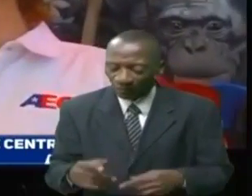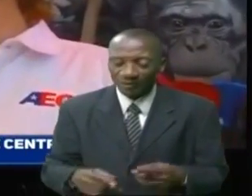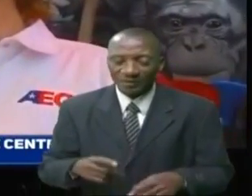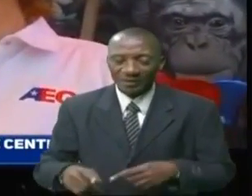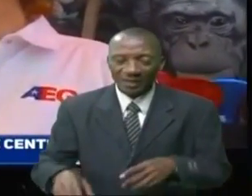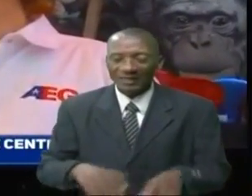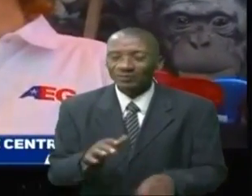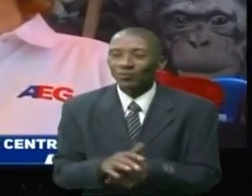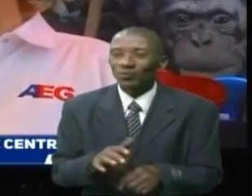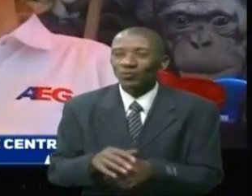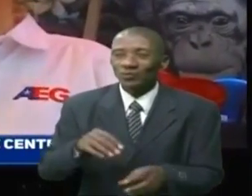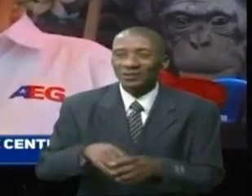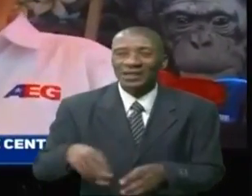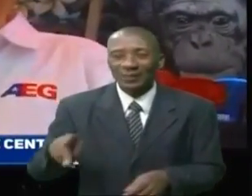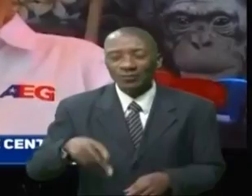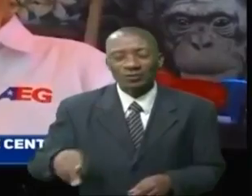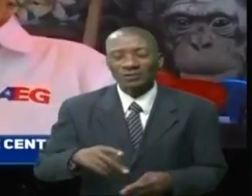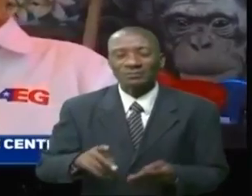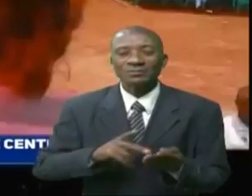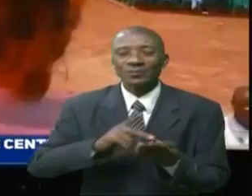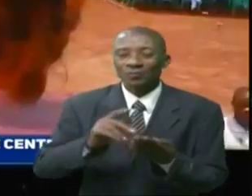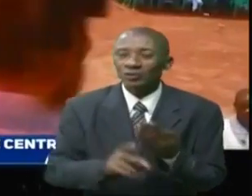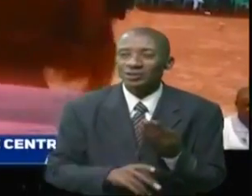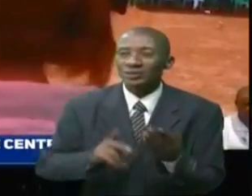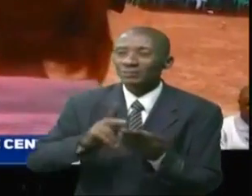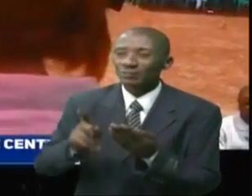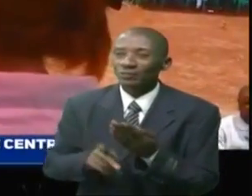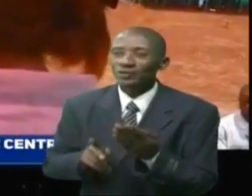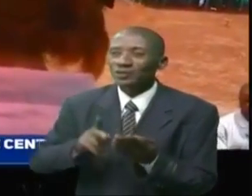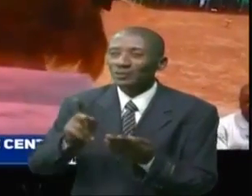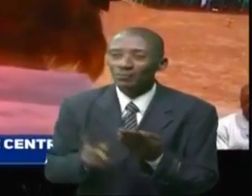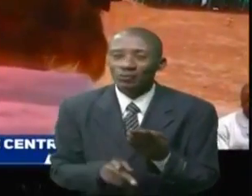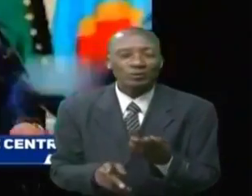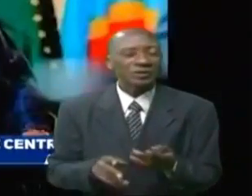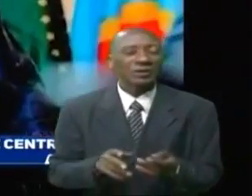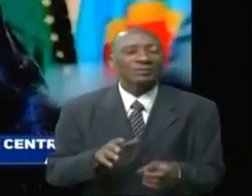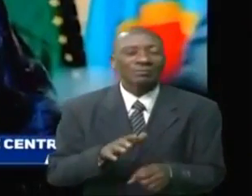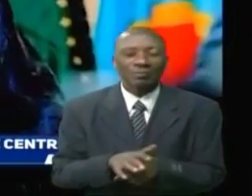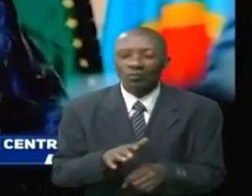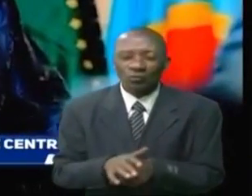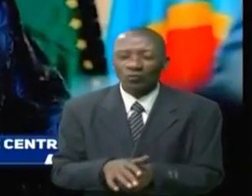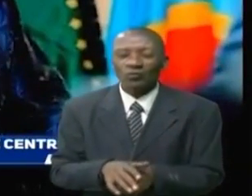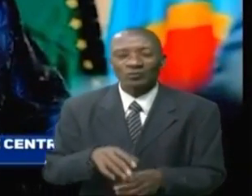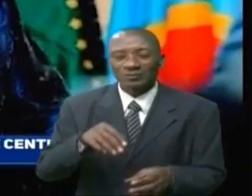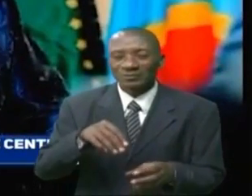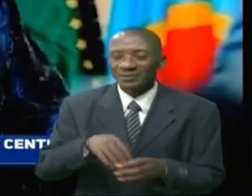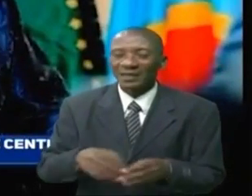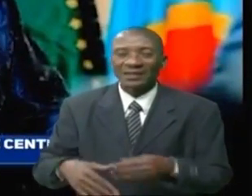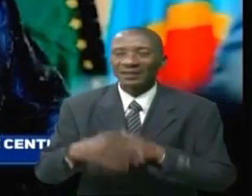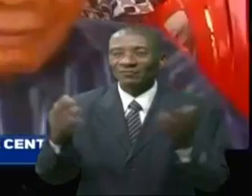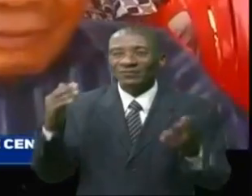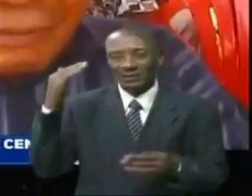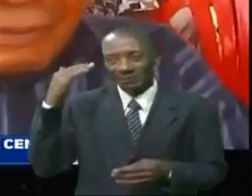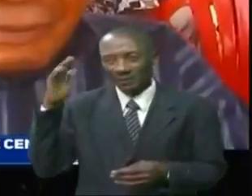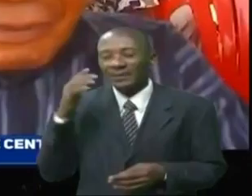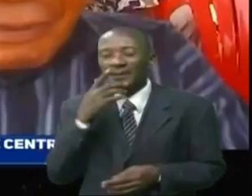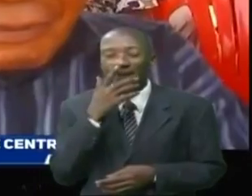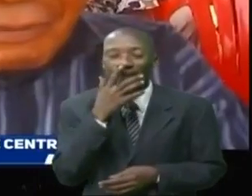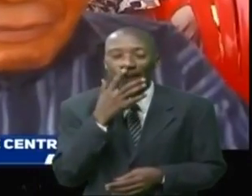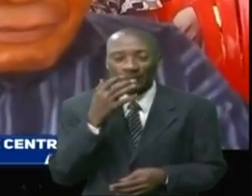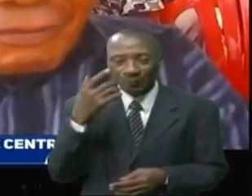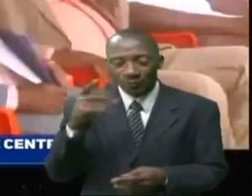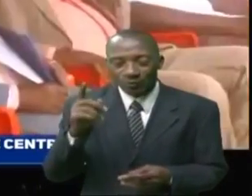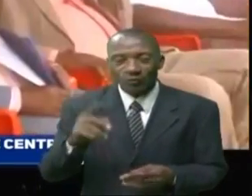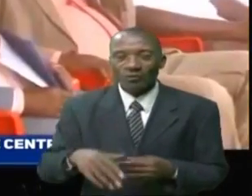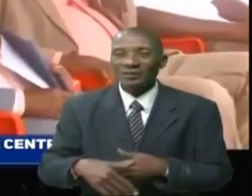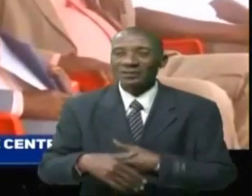a présenté ce projet qui rentre dans la vision du chef de l'État, Félix Tshisekedi, qui tient au développement du pays, notamment dans